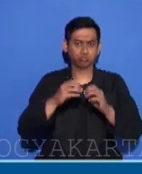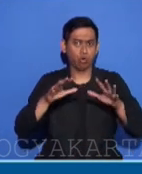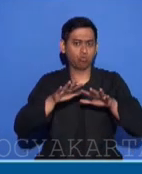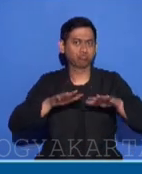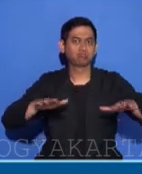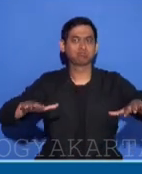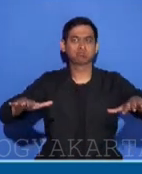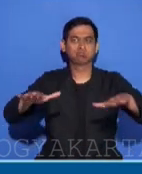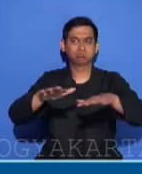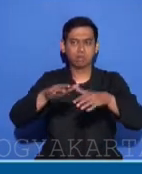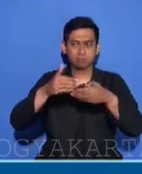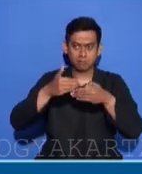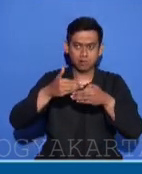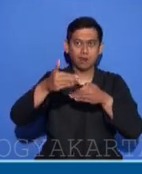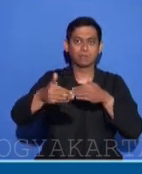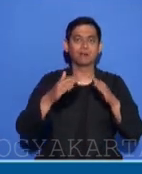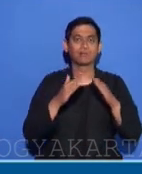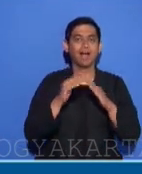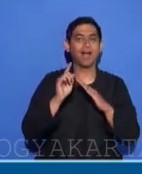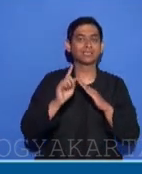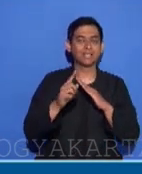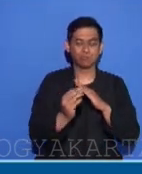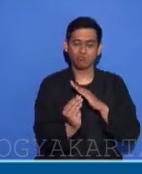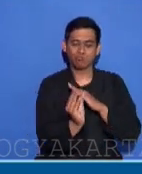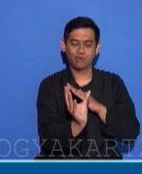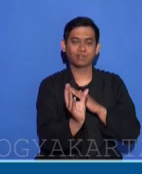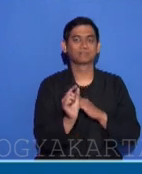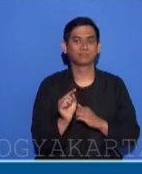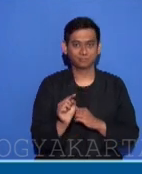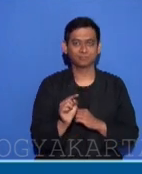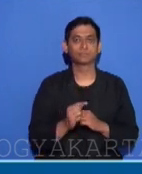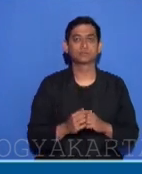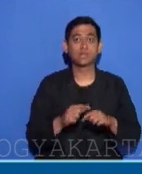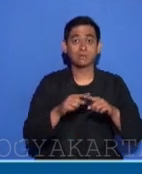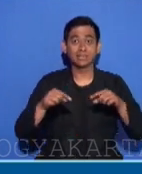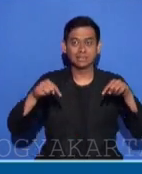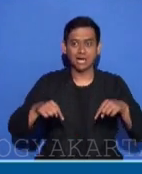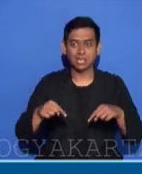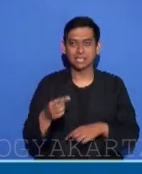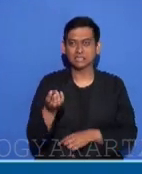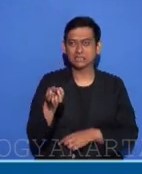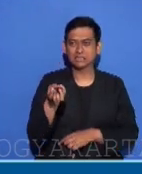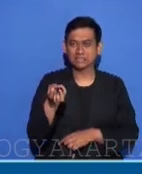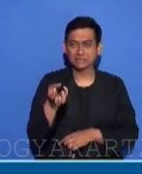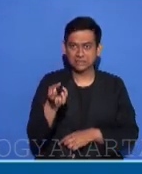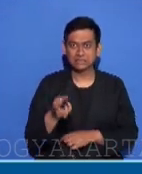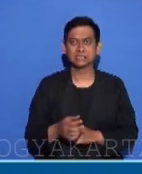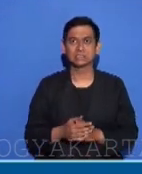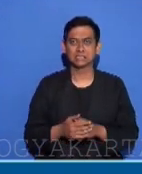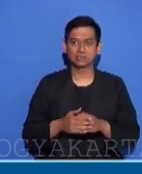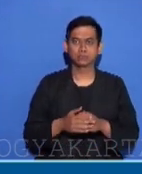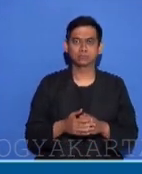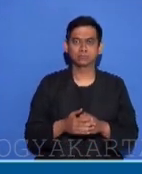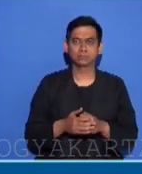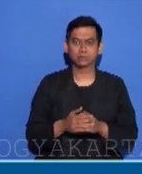prasasat wonten taneman roselanipun nanging jumbuh kalian lampahing wekdal saya se tiang ingkang puran rosela kamka